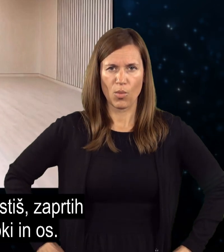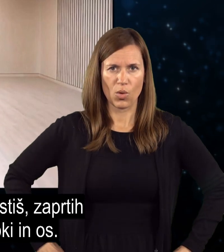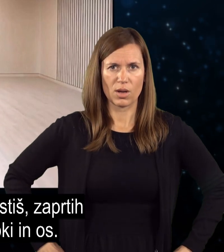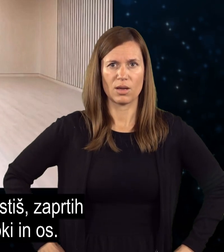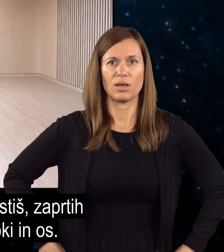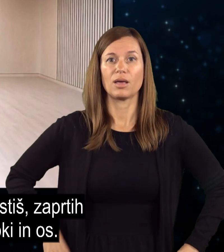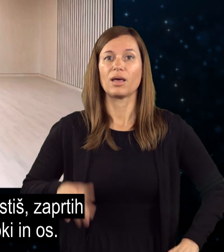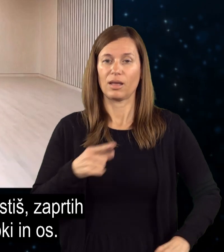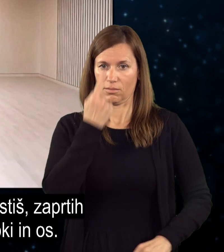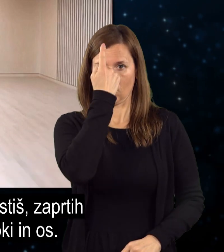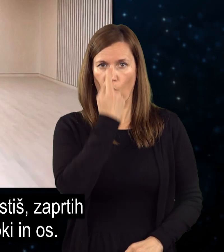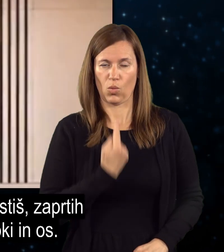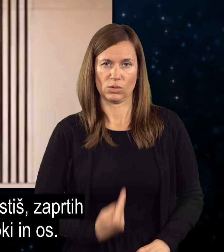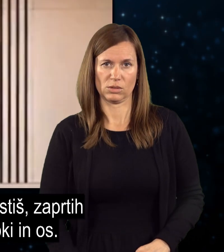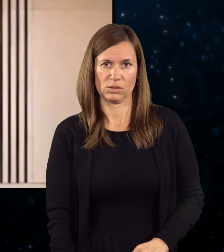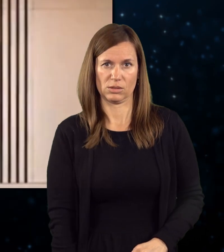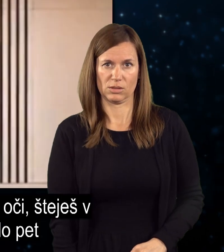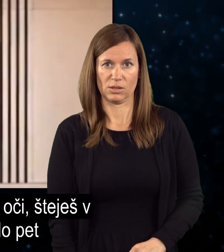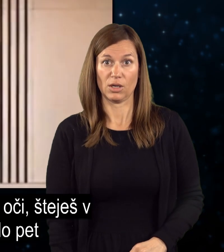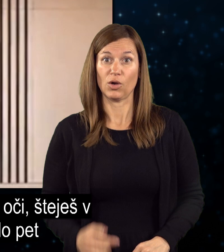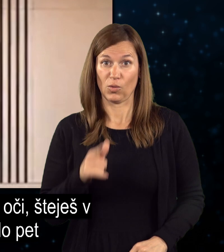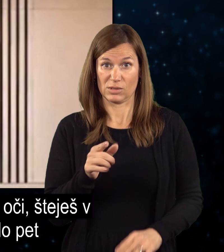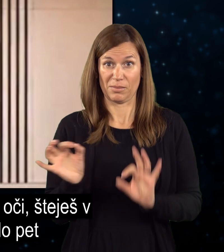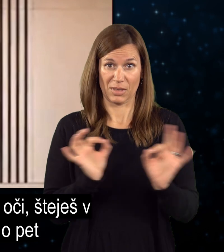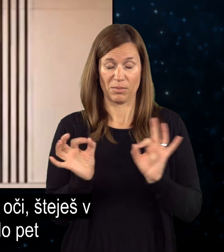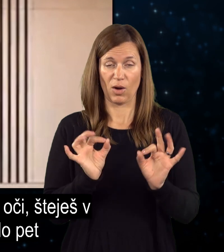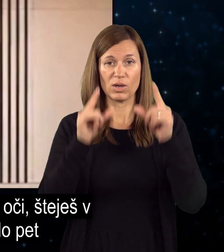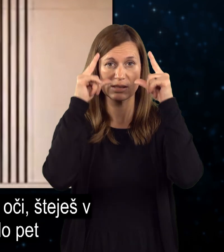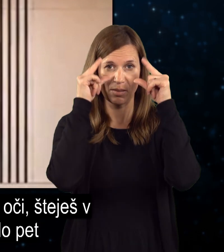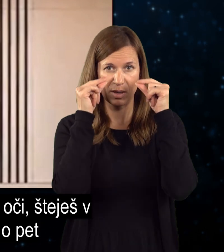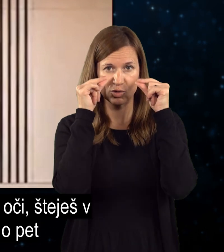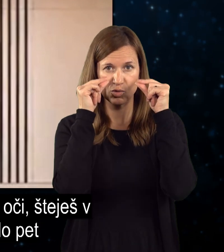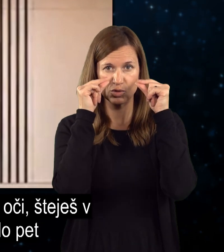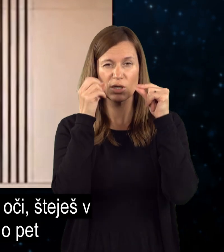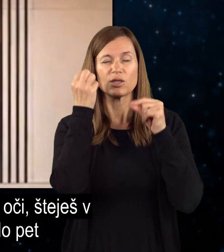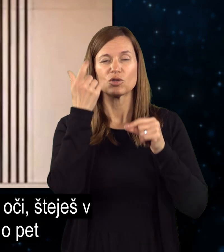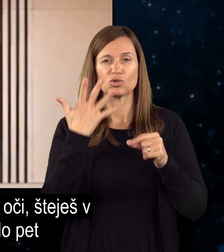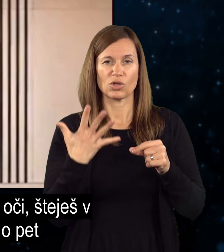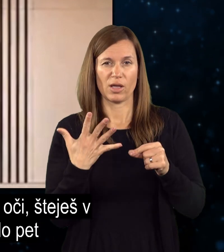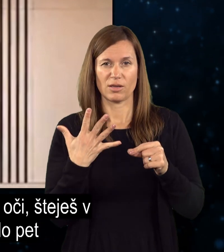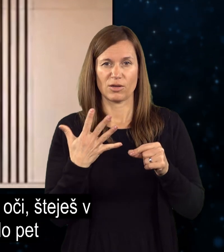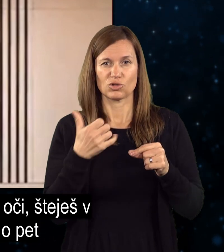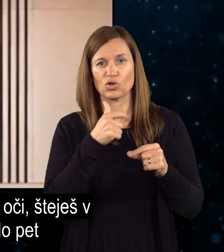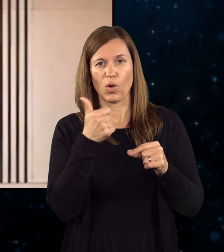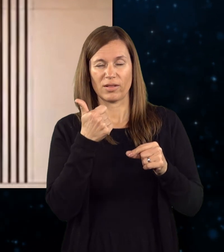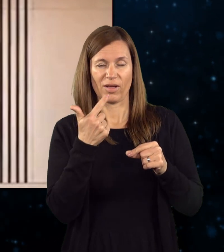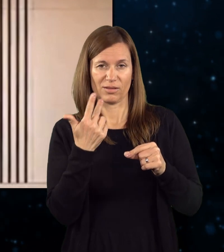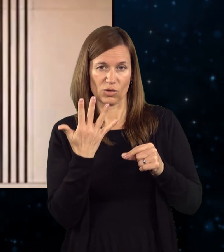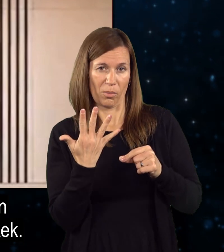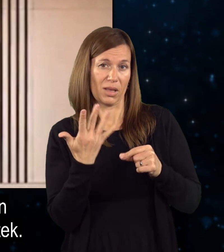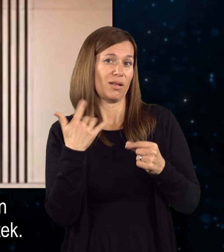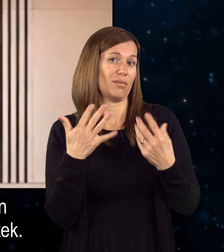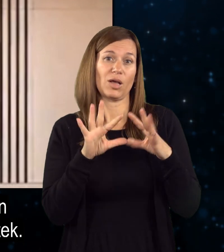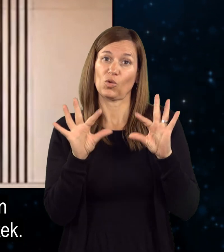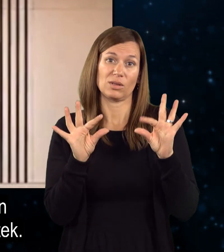boki in os. Ko si pripravljen, zapreš oči, šteješ v svoji notranjosti do 5 ali